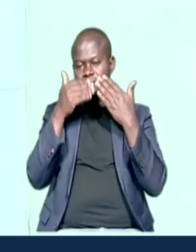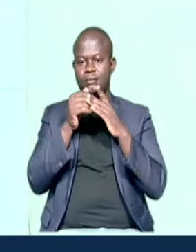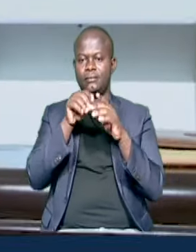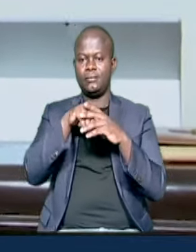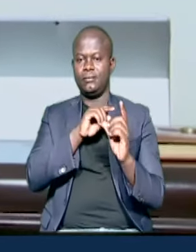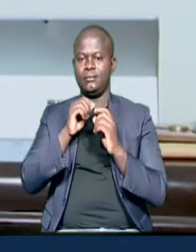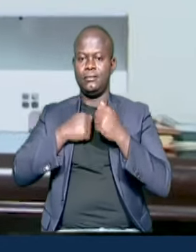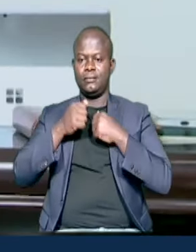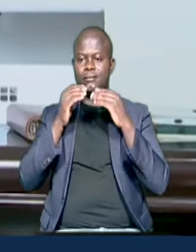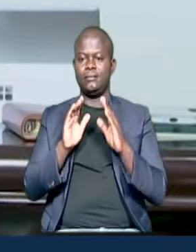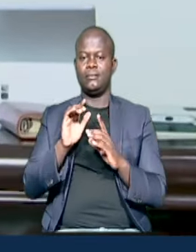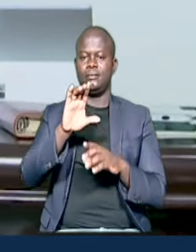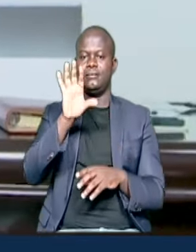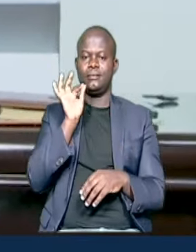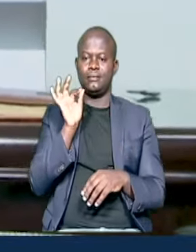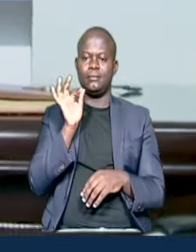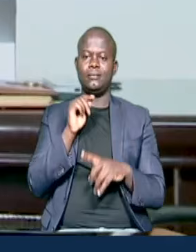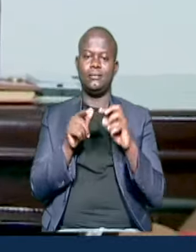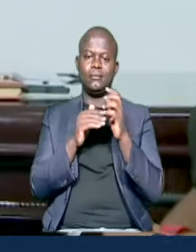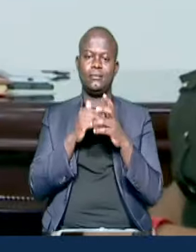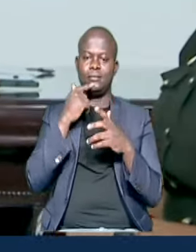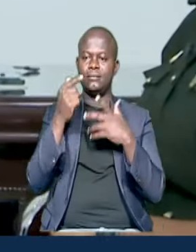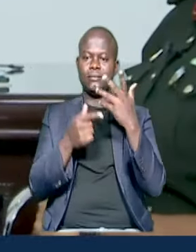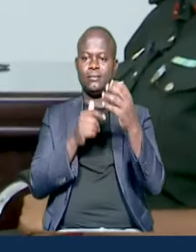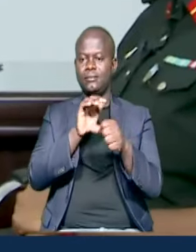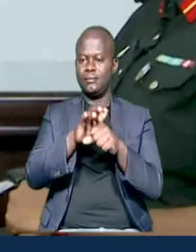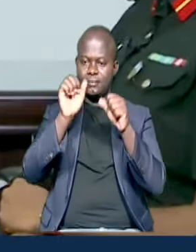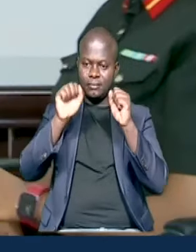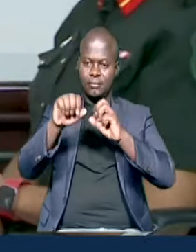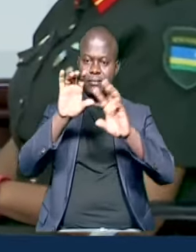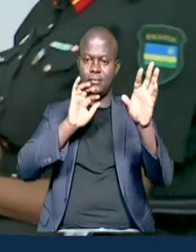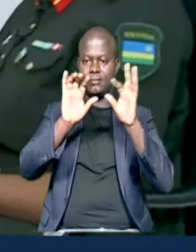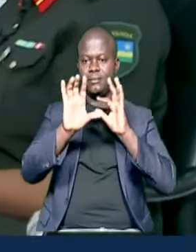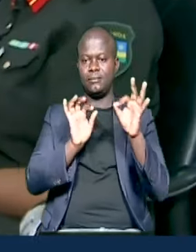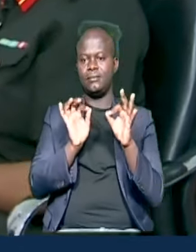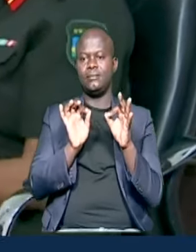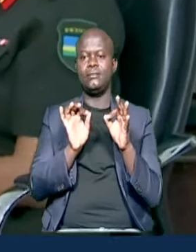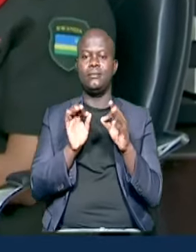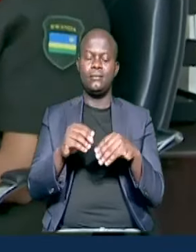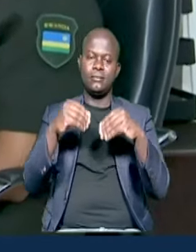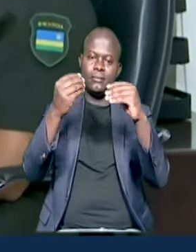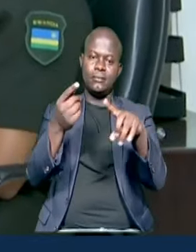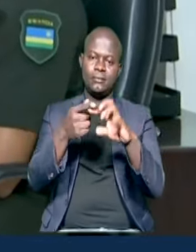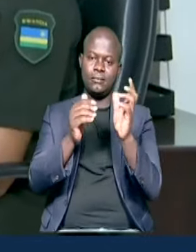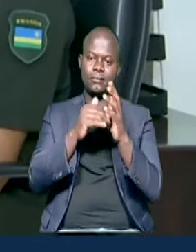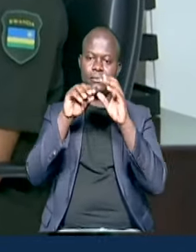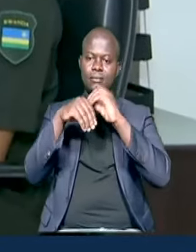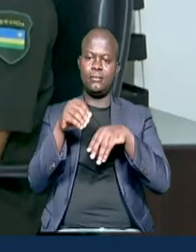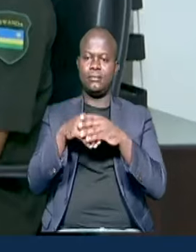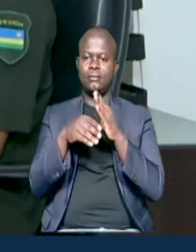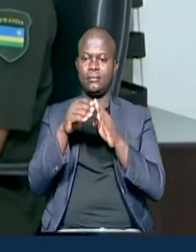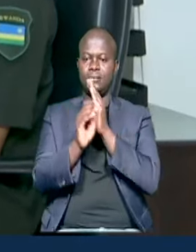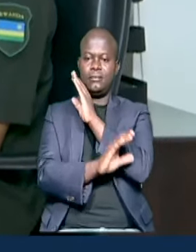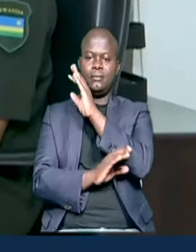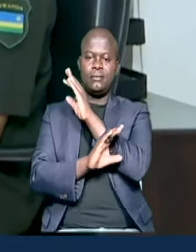cy'u Rwanda ni amahitamo kandi hari byinshi washoboraga guhitamo utanga n'ubundi umusanzu mu kubaka iki